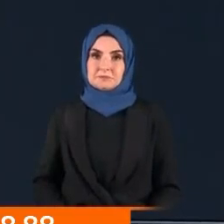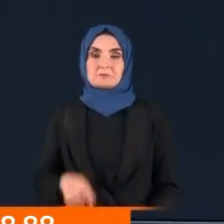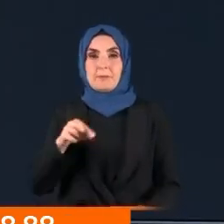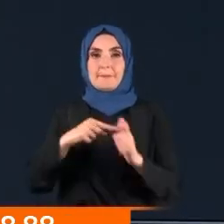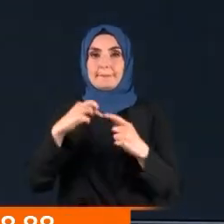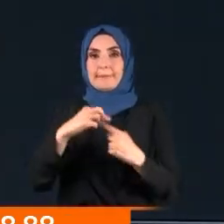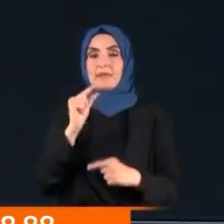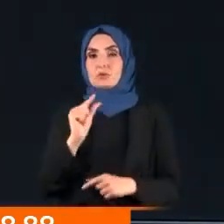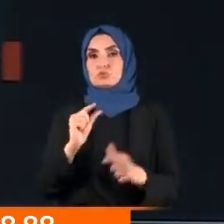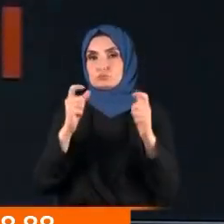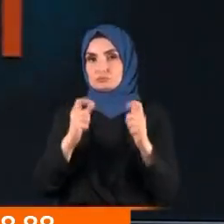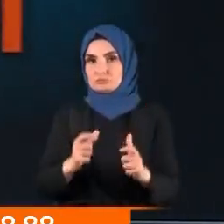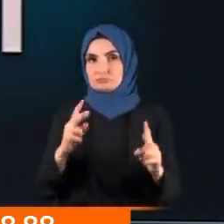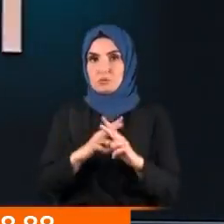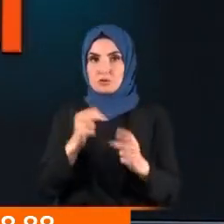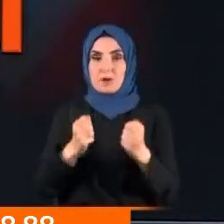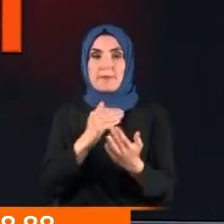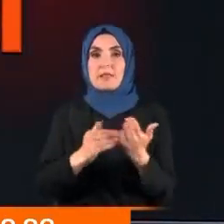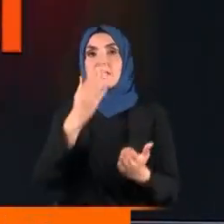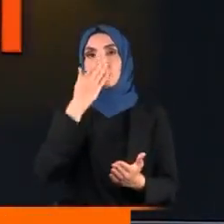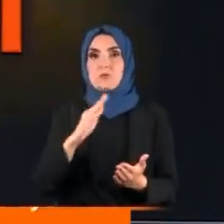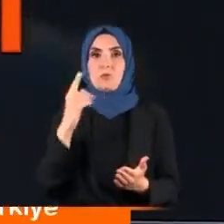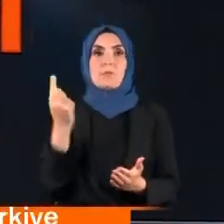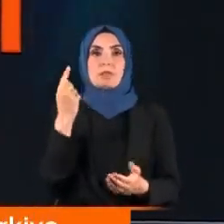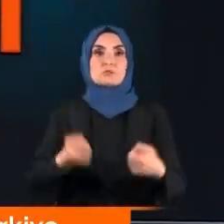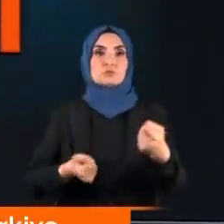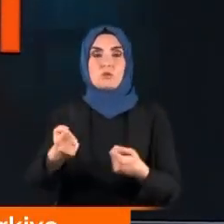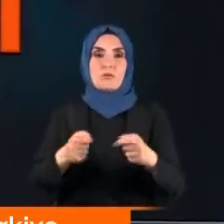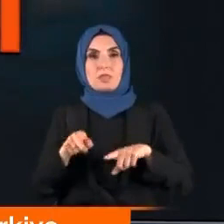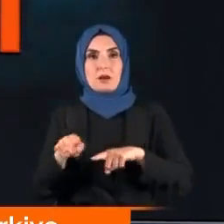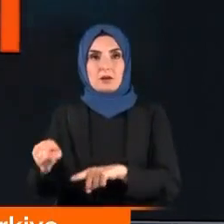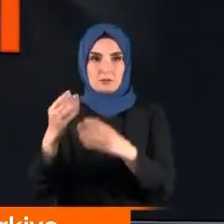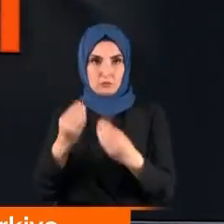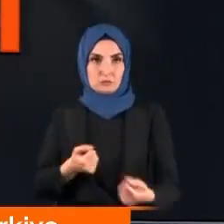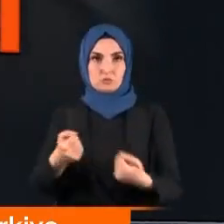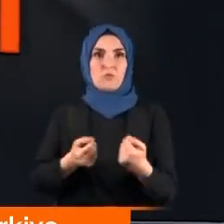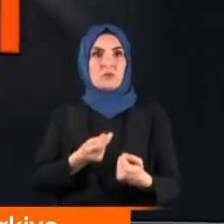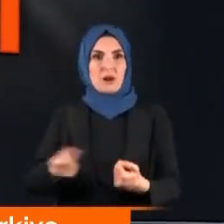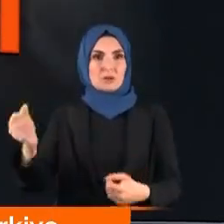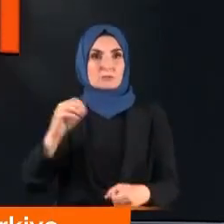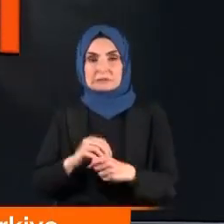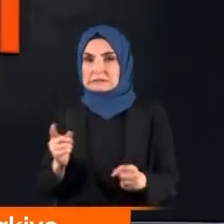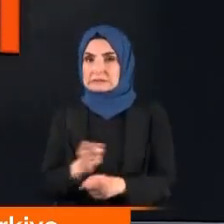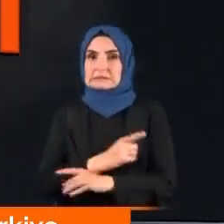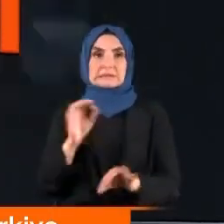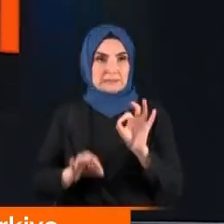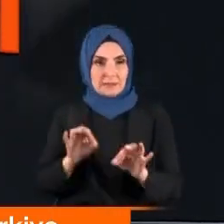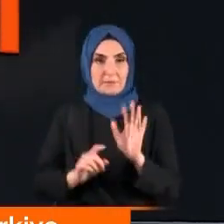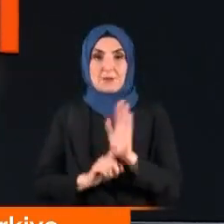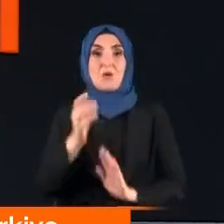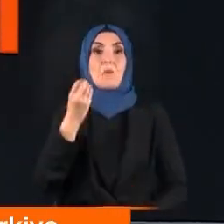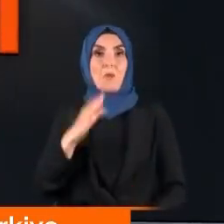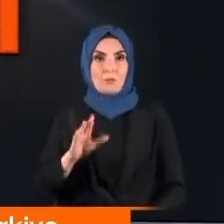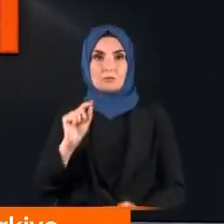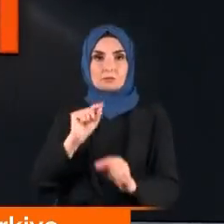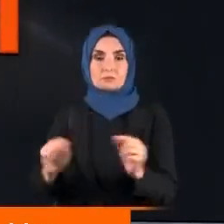Peru'da polis ehliyetsiz bir minibüs şoförünün peşine düştü. Şoför kaçabilmek için her yolu denedi. Başaramayınca da koca aracı ateşe